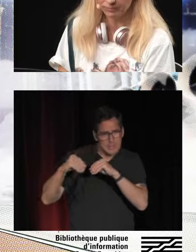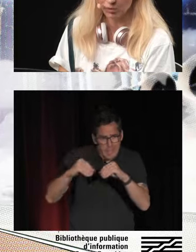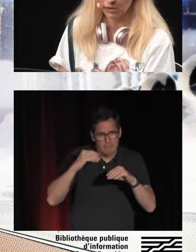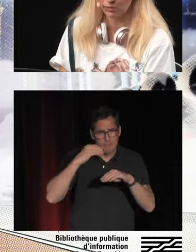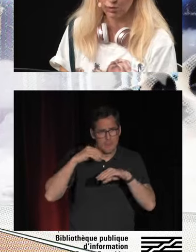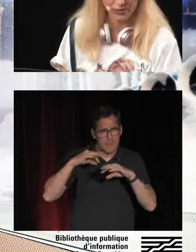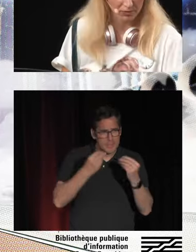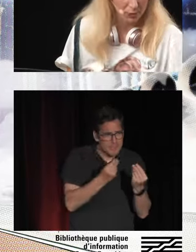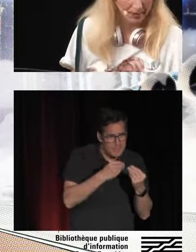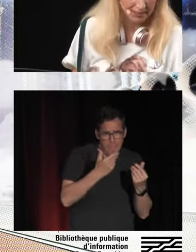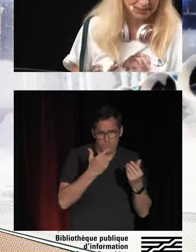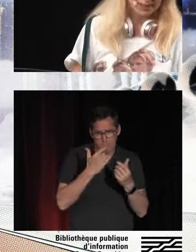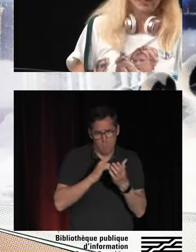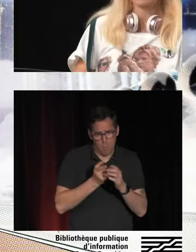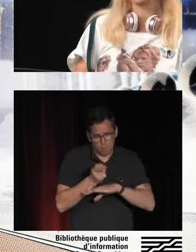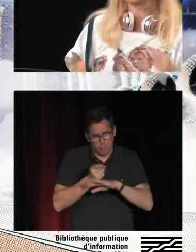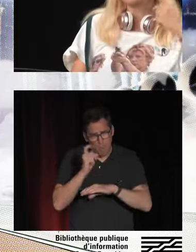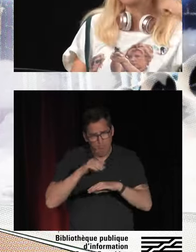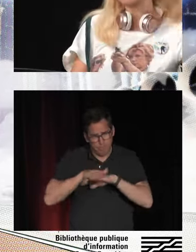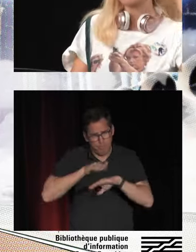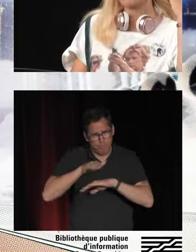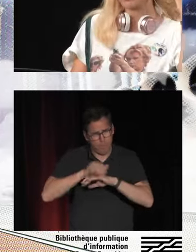quoi. J'aurais dû le lancer avant, c'est pas grave.